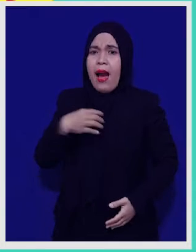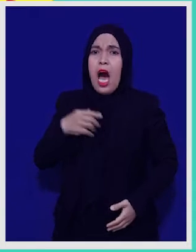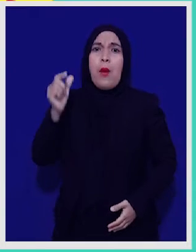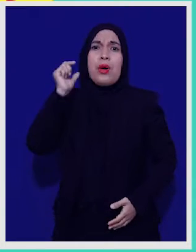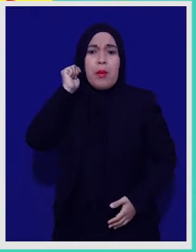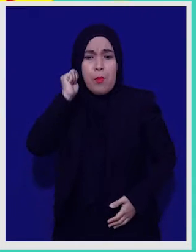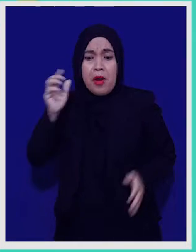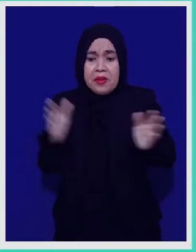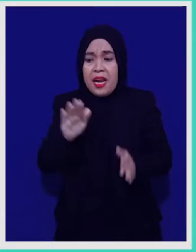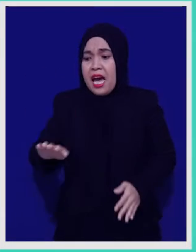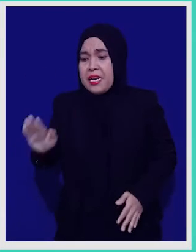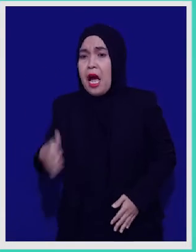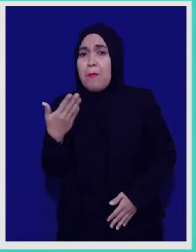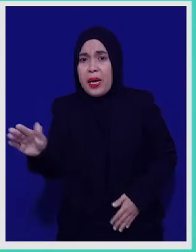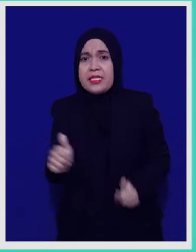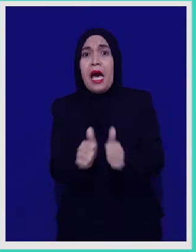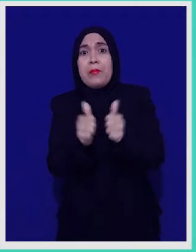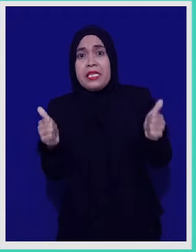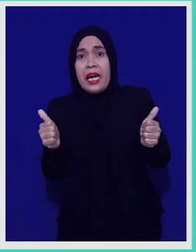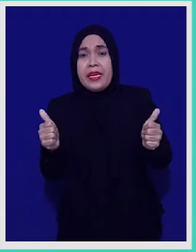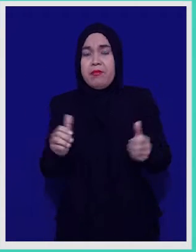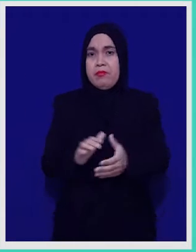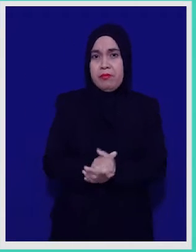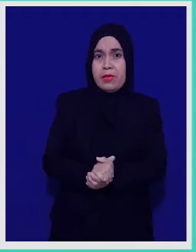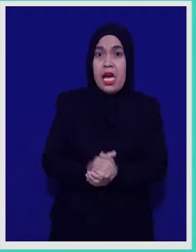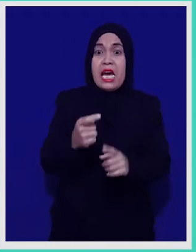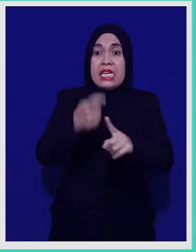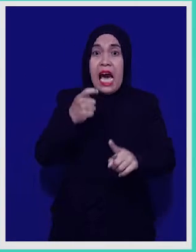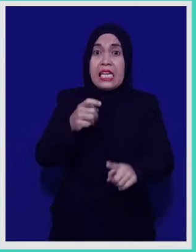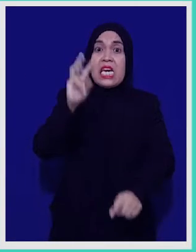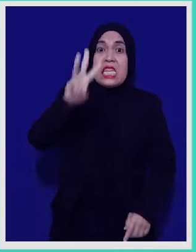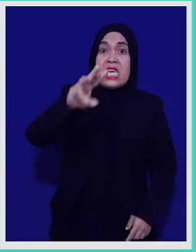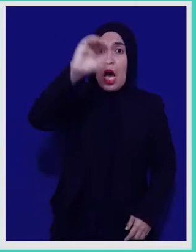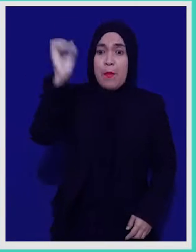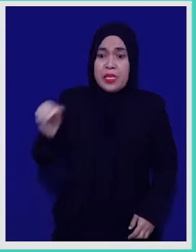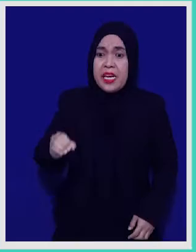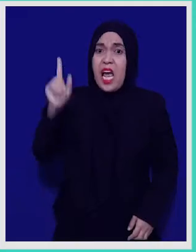sesudah bercerai. Dari 3% itu pun, hanya